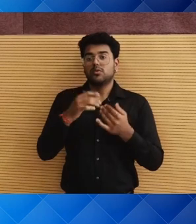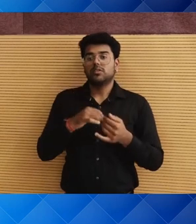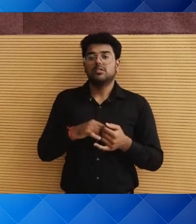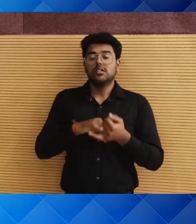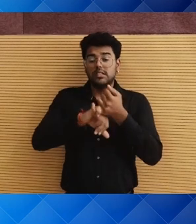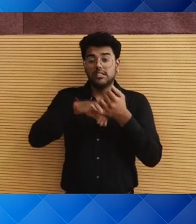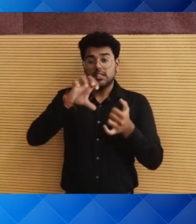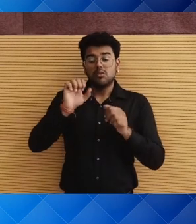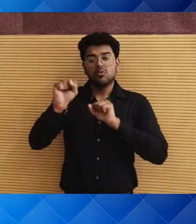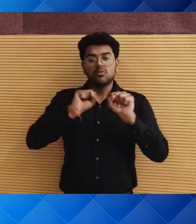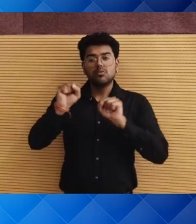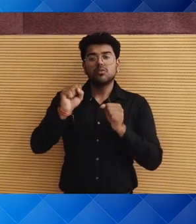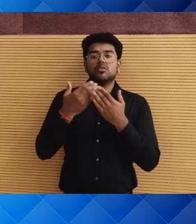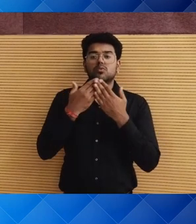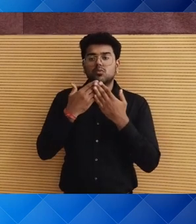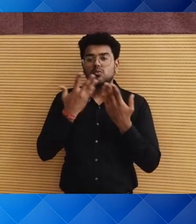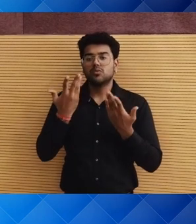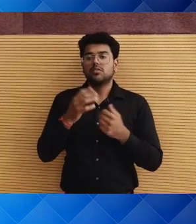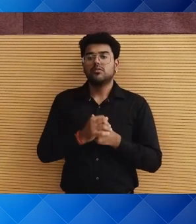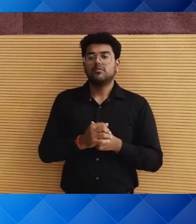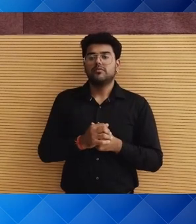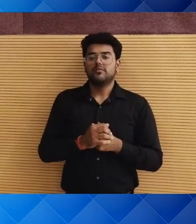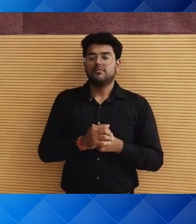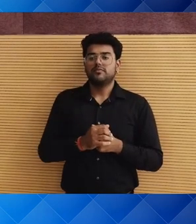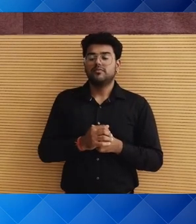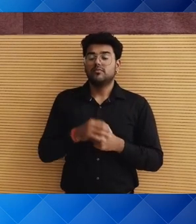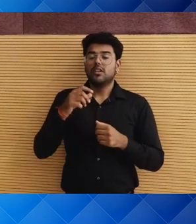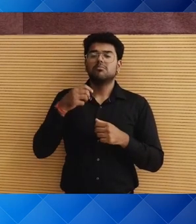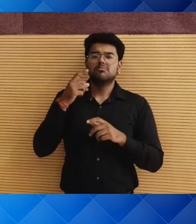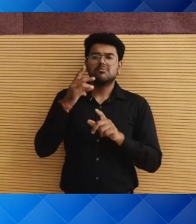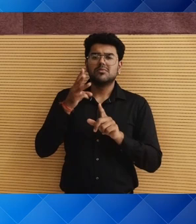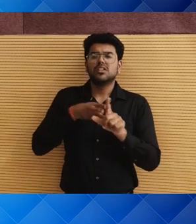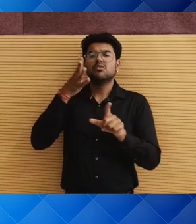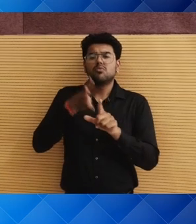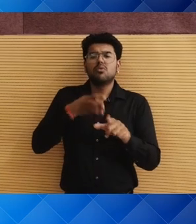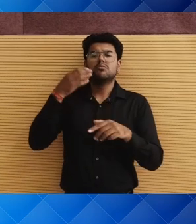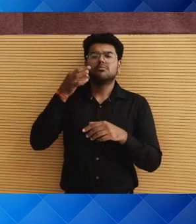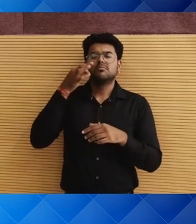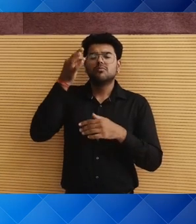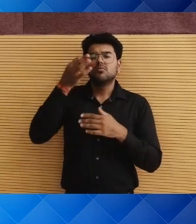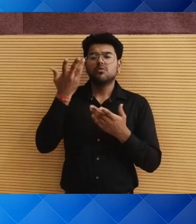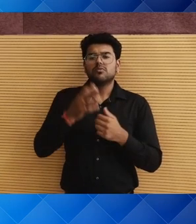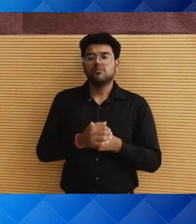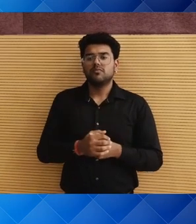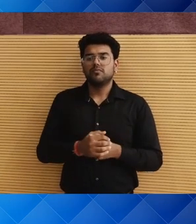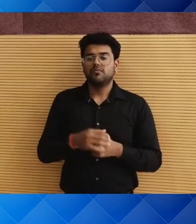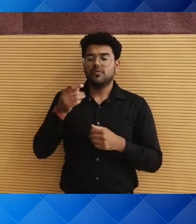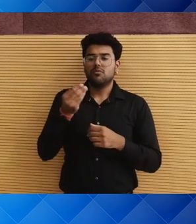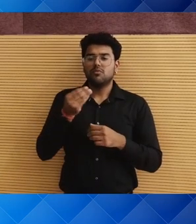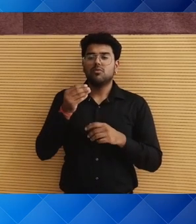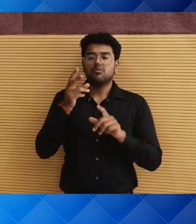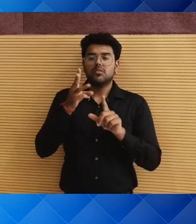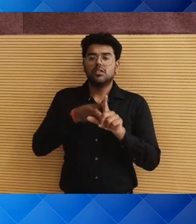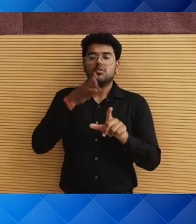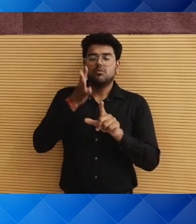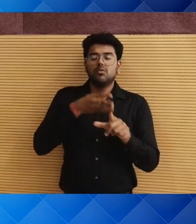चर्चा करके उनकी बोर्ड में चलने वाले स्कूल्स, आने वाले 3-4 साल में एनईपी ने रेकमेंड किया है, आने वाले कुछ सालों में, मेरा